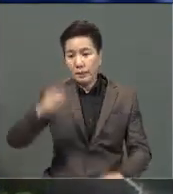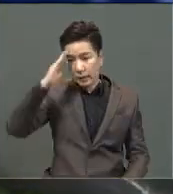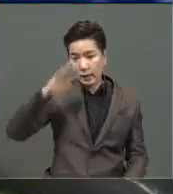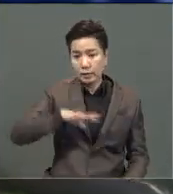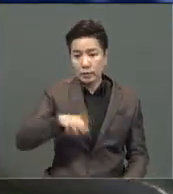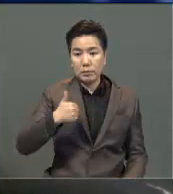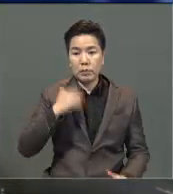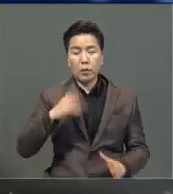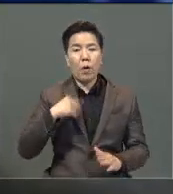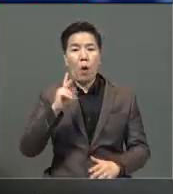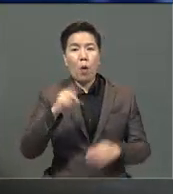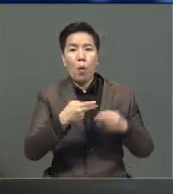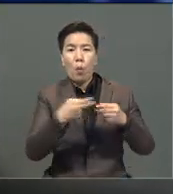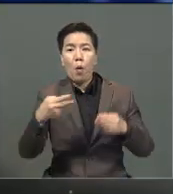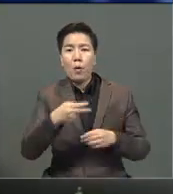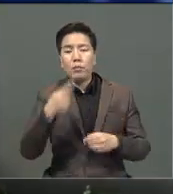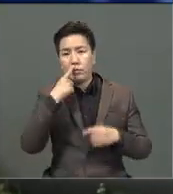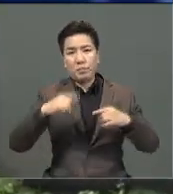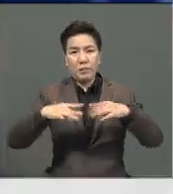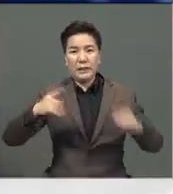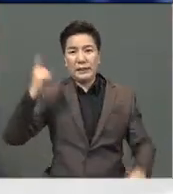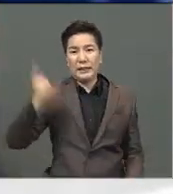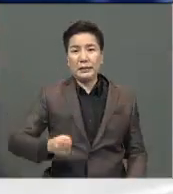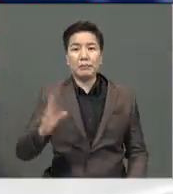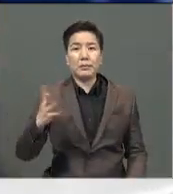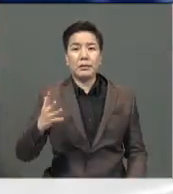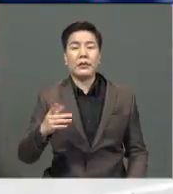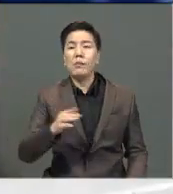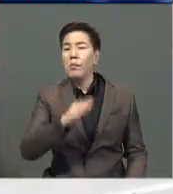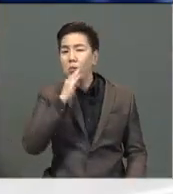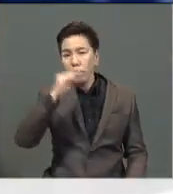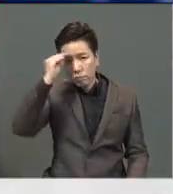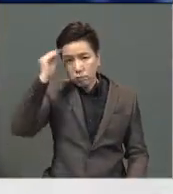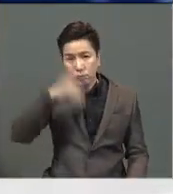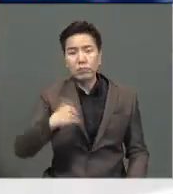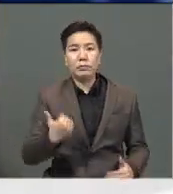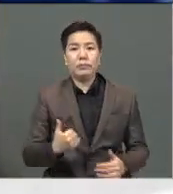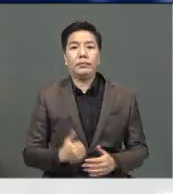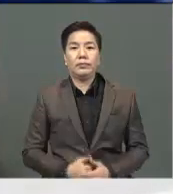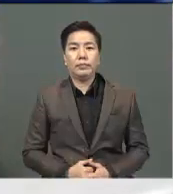ที่ซึ่งก็มีหลายข้อความที่ไม่ตรงกับความเป็นจริงแล้วก็เป็นเท็จอีกด้วย